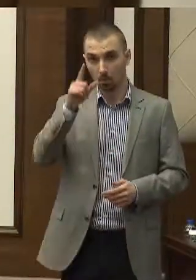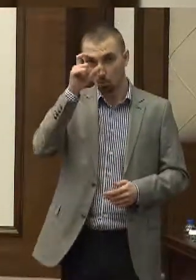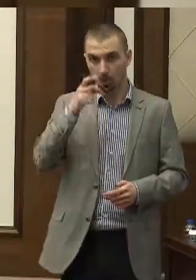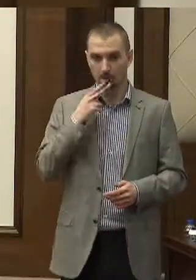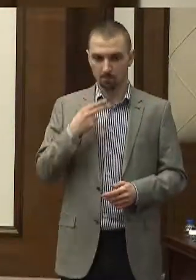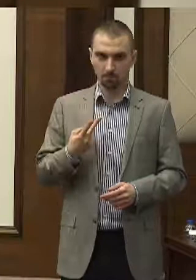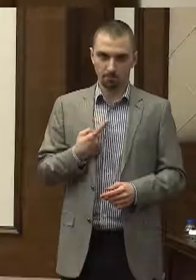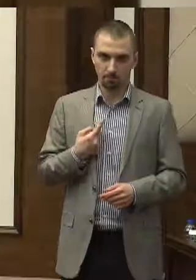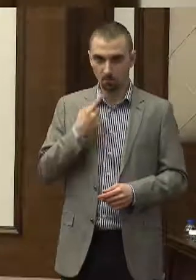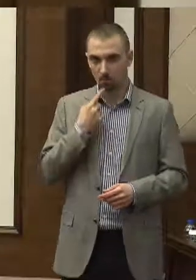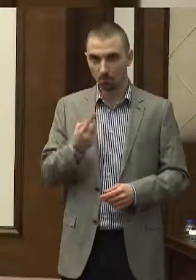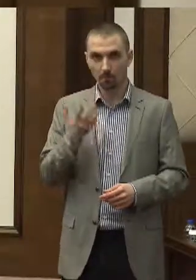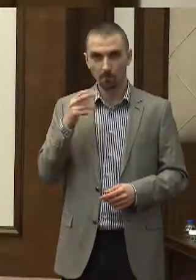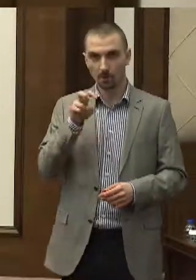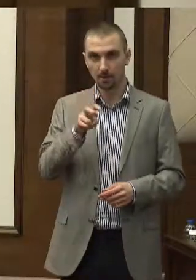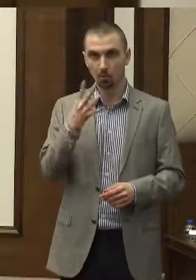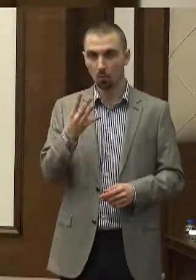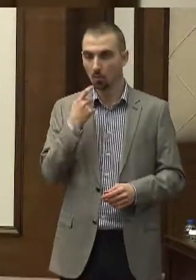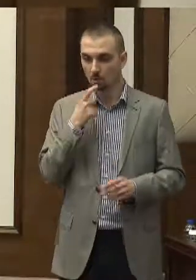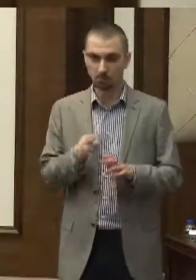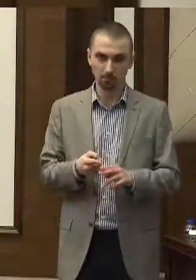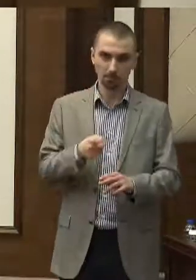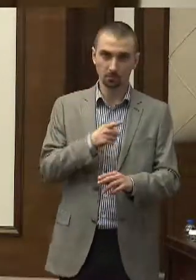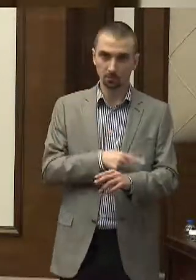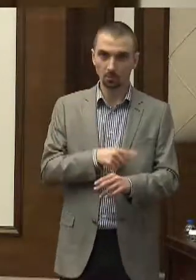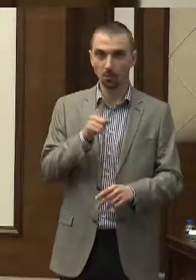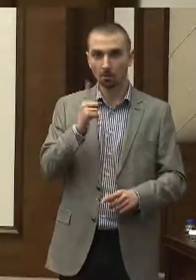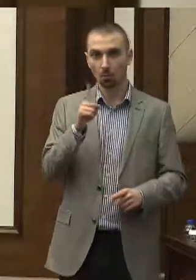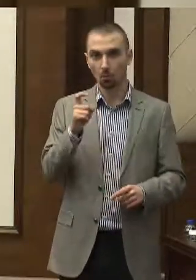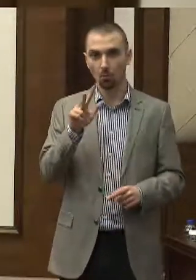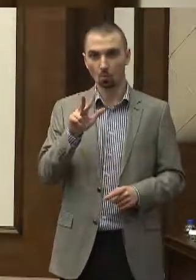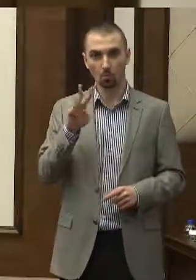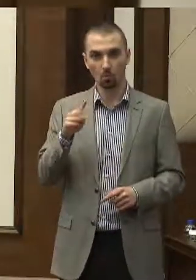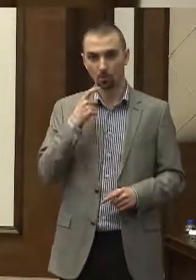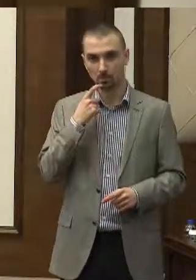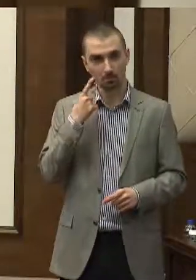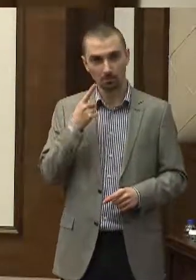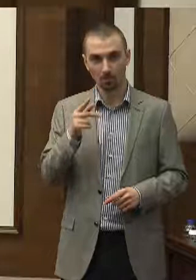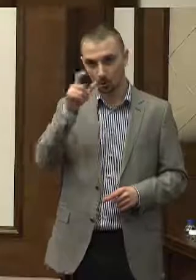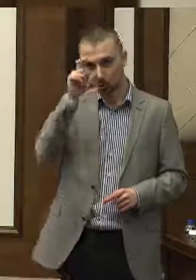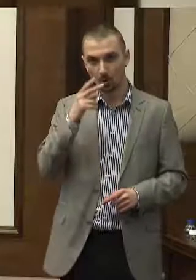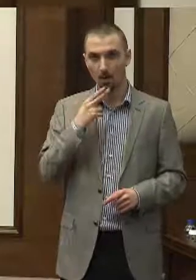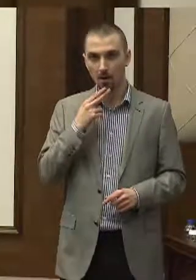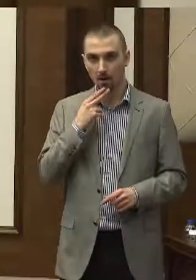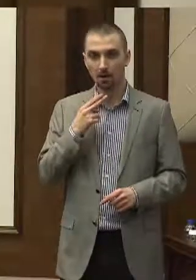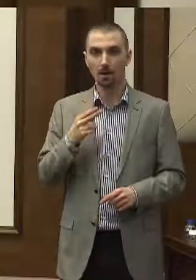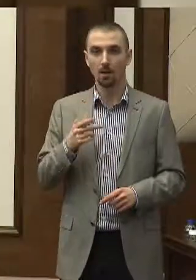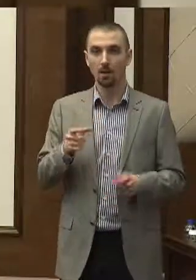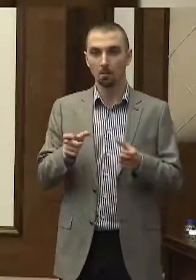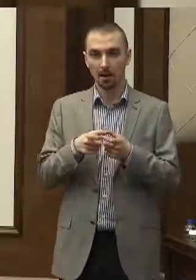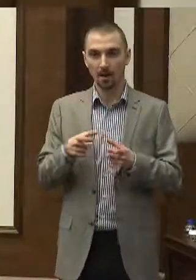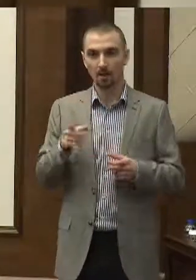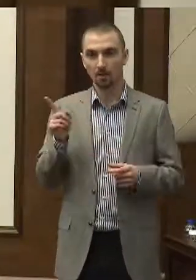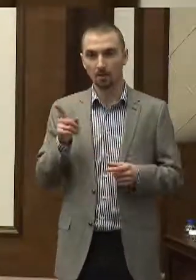kadını olarak ben de 84 yıl sonra 1934 seçimlerinde Türk Kadınlar Birliği'nin